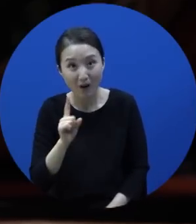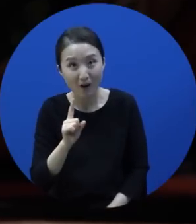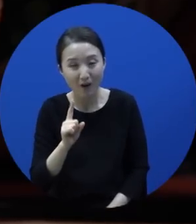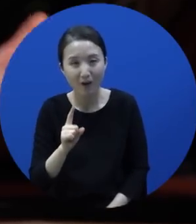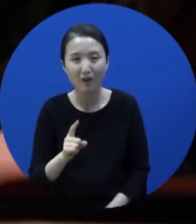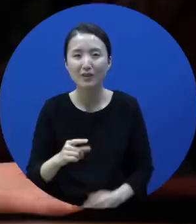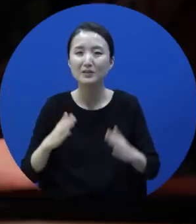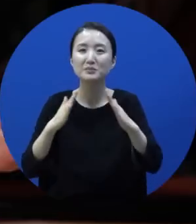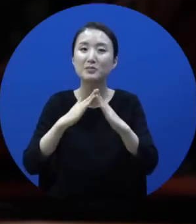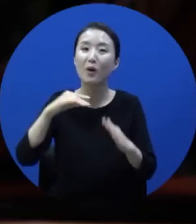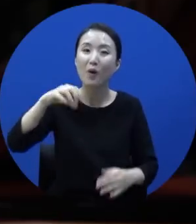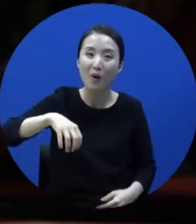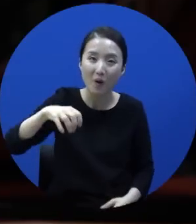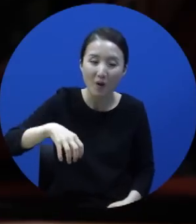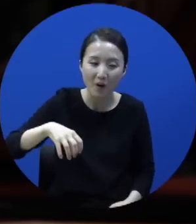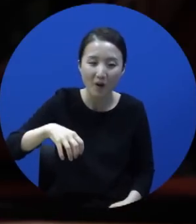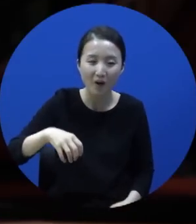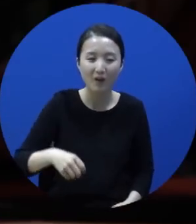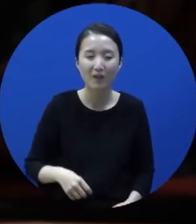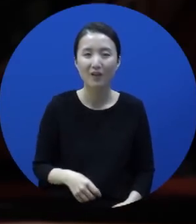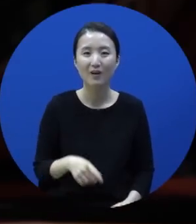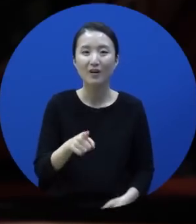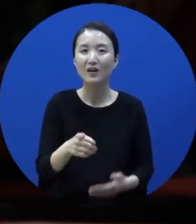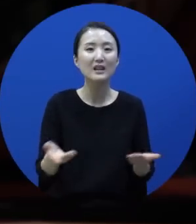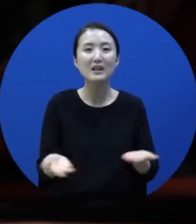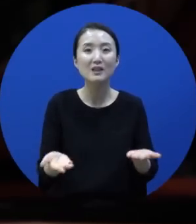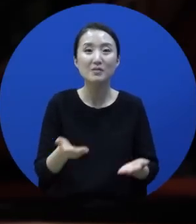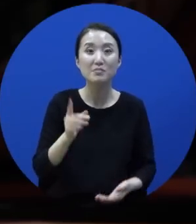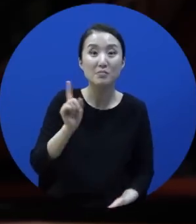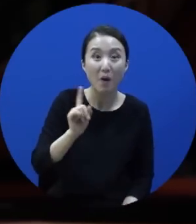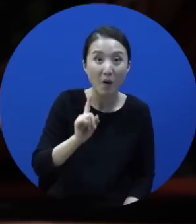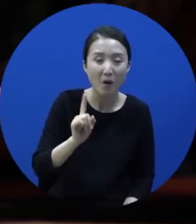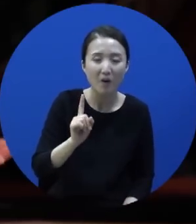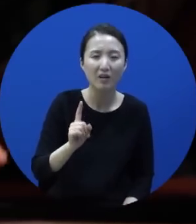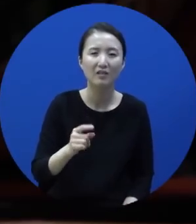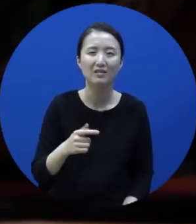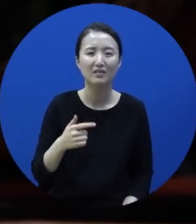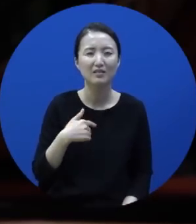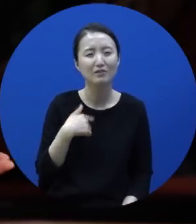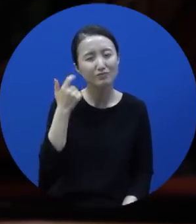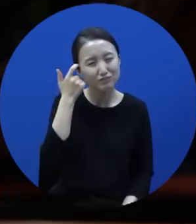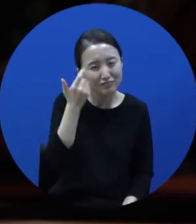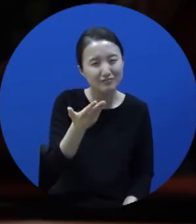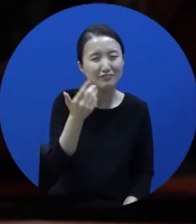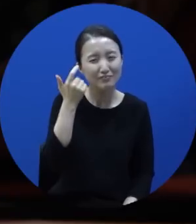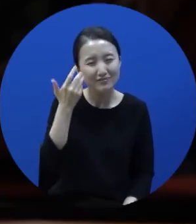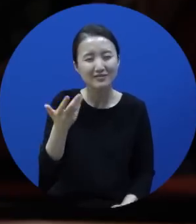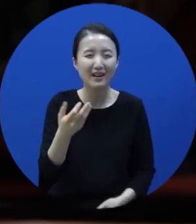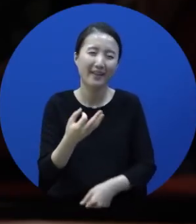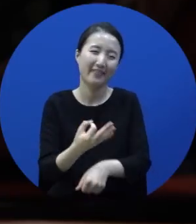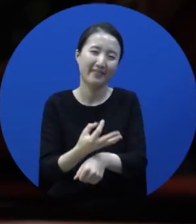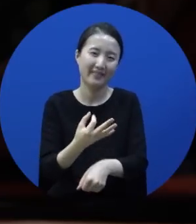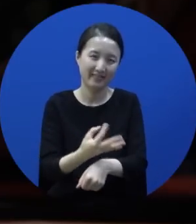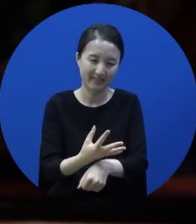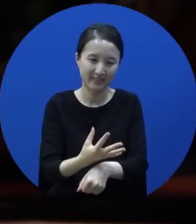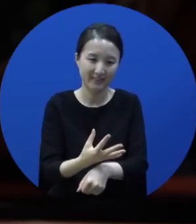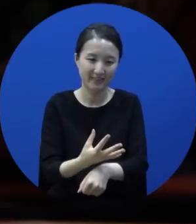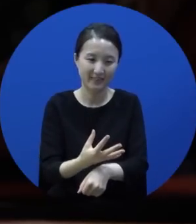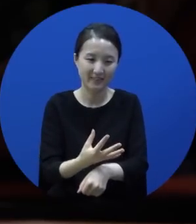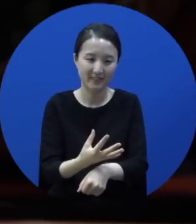그 다음에 어디 살아? 너 무슨 일 하는 사람이야? 가장 쉬운 그 초등학교 때부터 배우죠, 우리가.